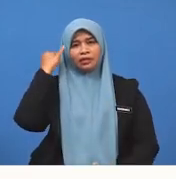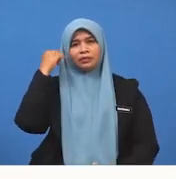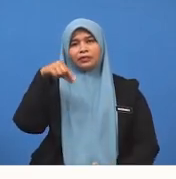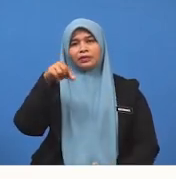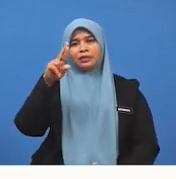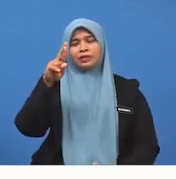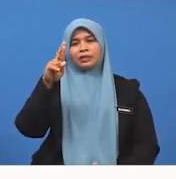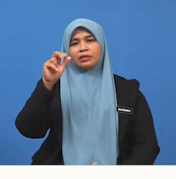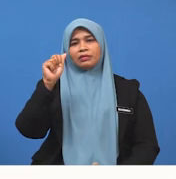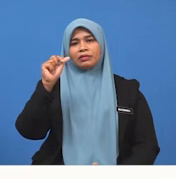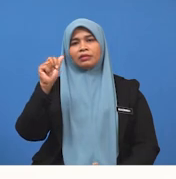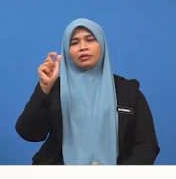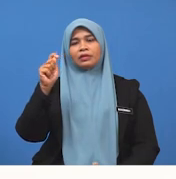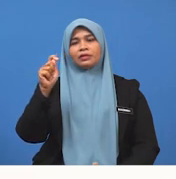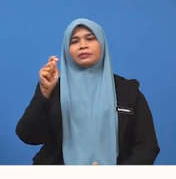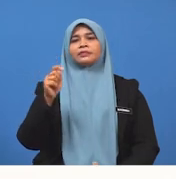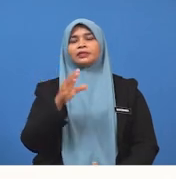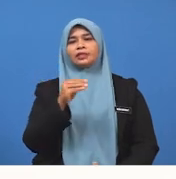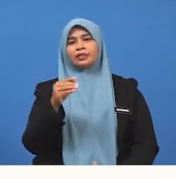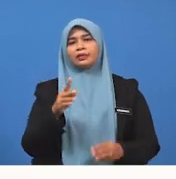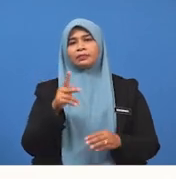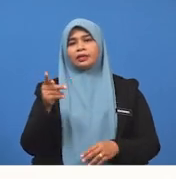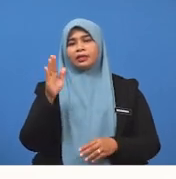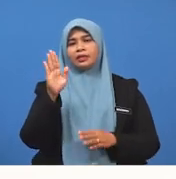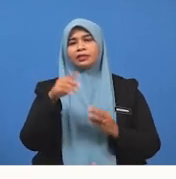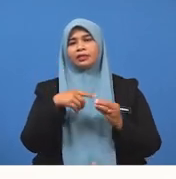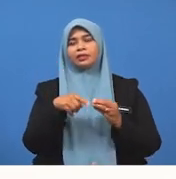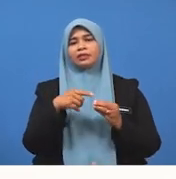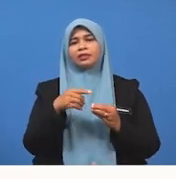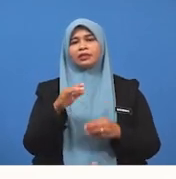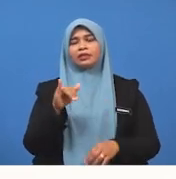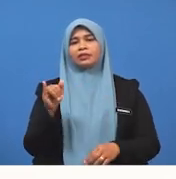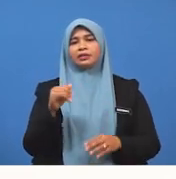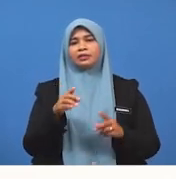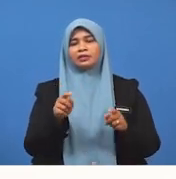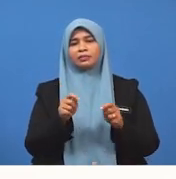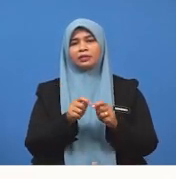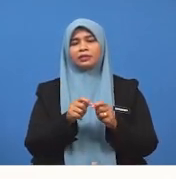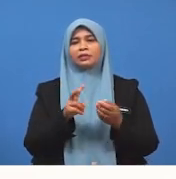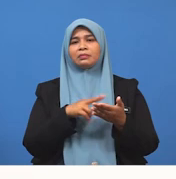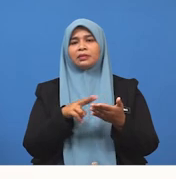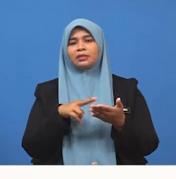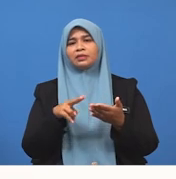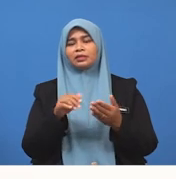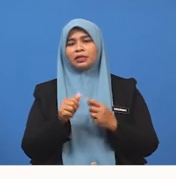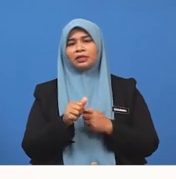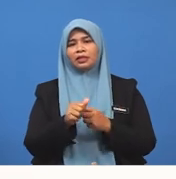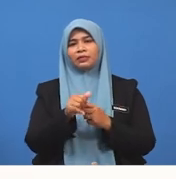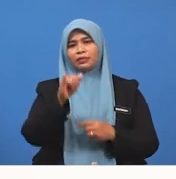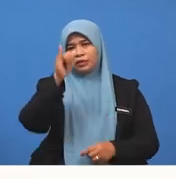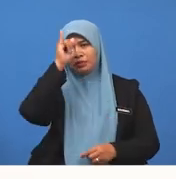dan perkara yang berkaitan dengannya seperti bacaan mengikut imam imam